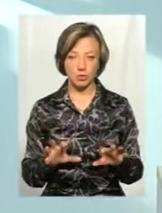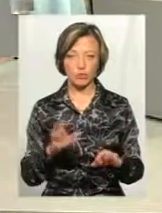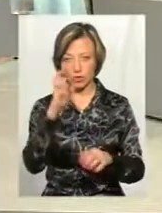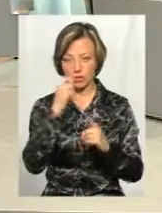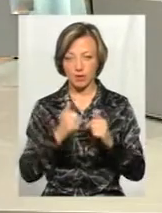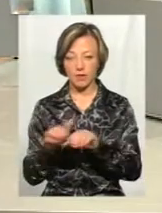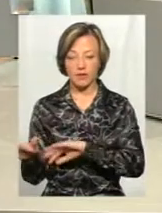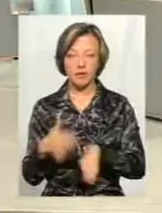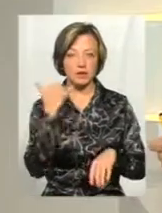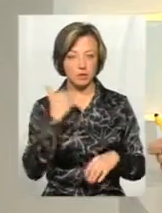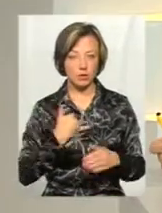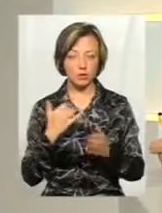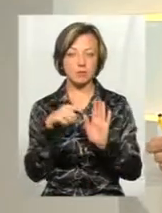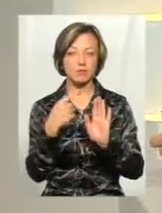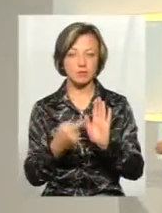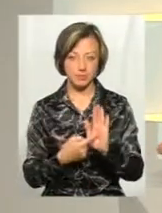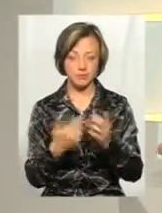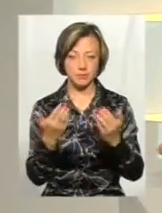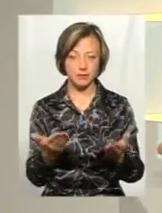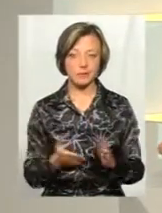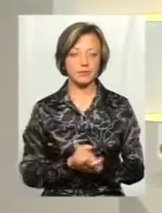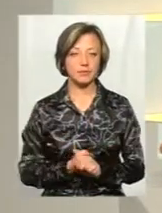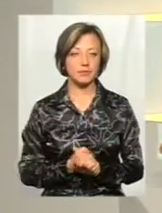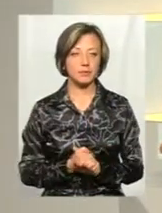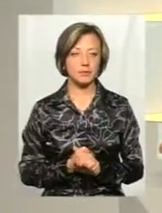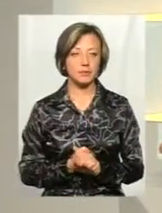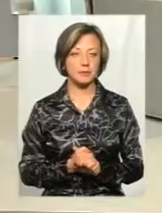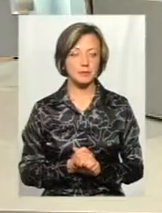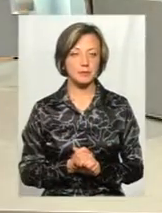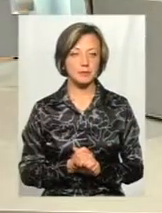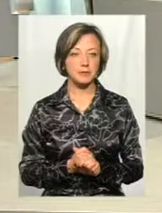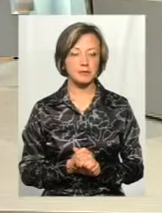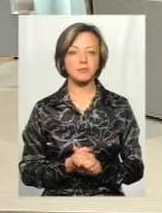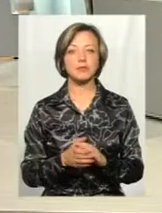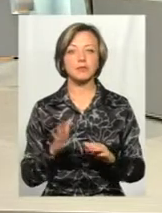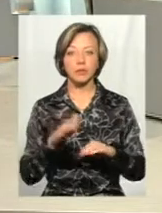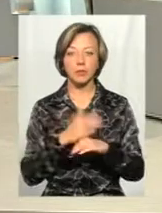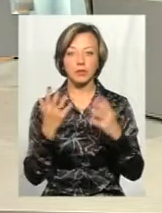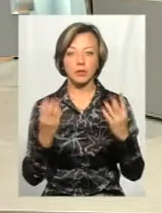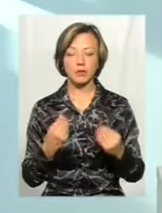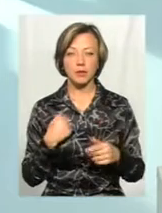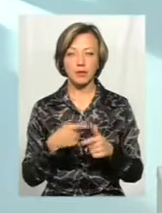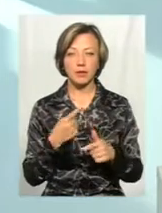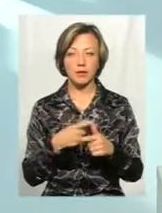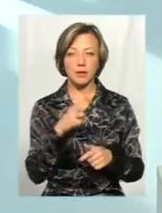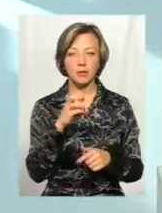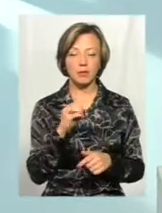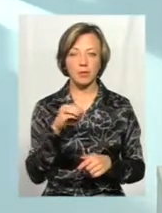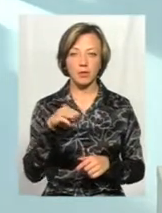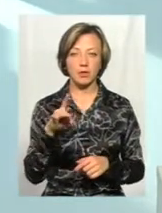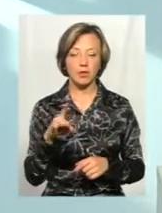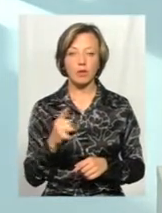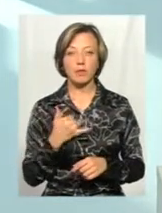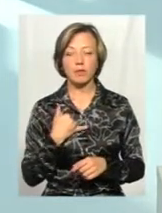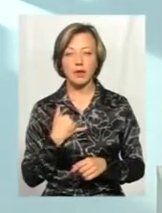є один дзвінок. Давайте запитаємо нашого телеглядача, яке в нього питання. Здравствуйте, мене звуть Петр. От